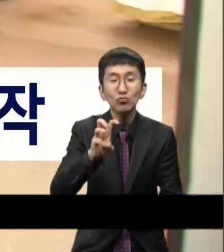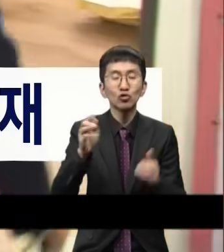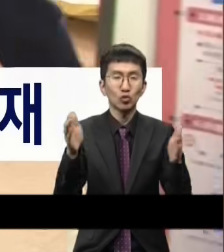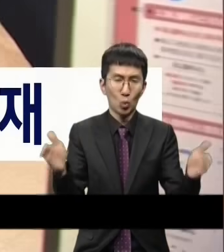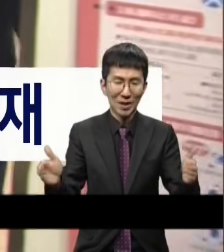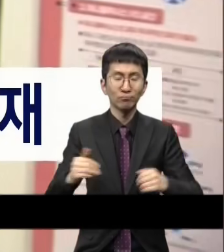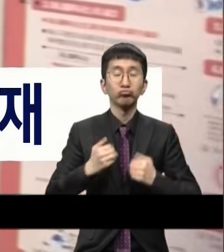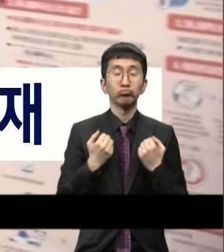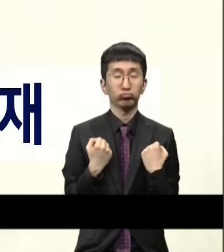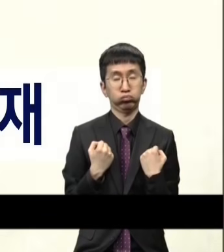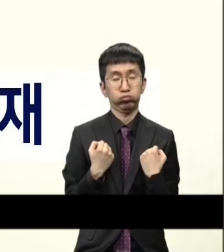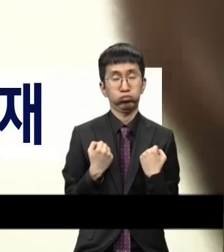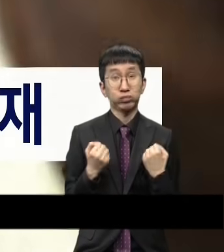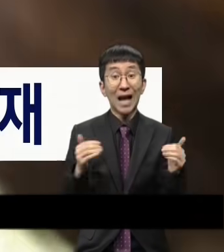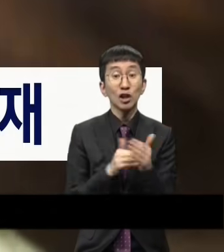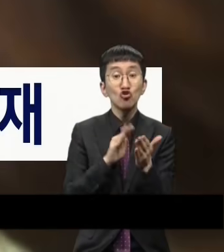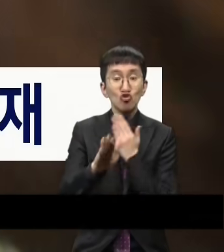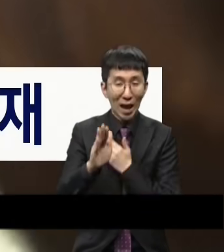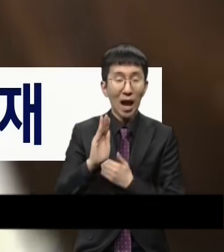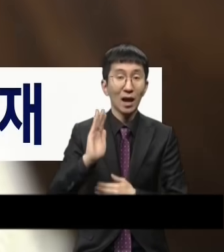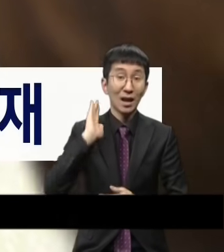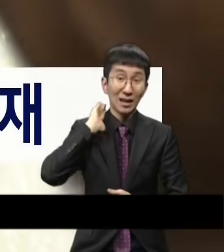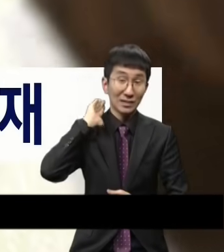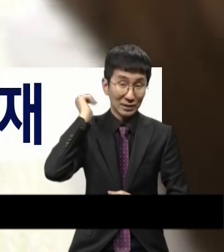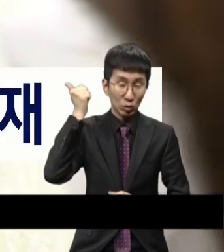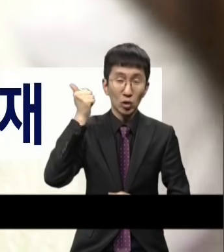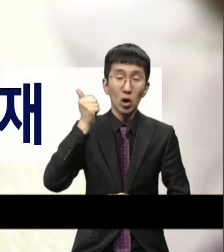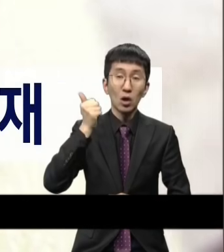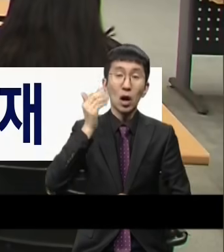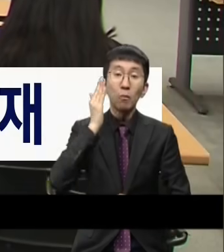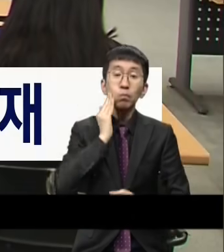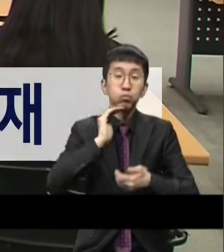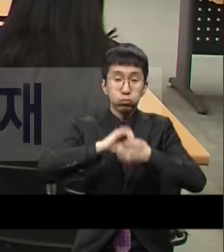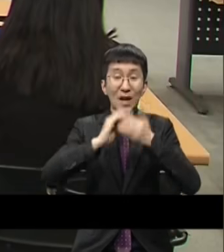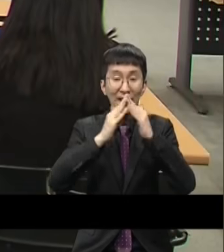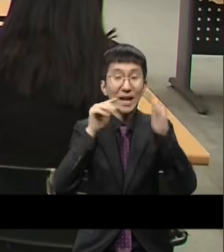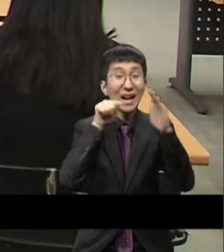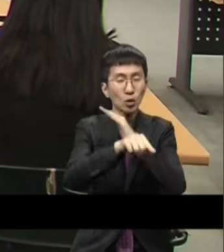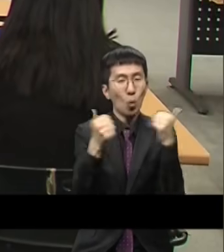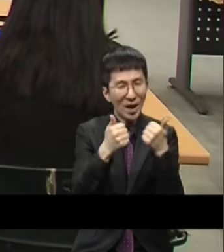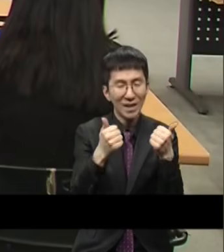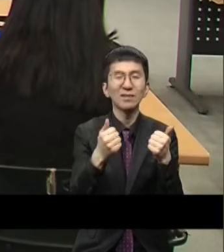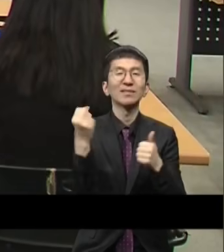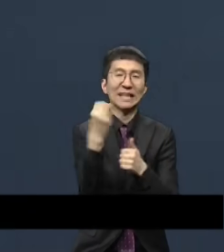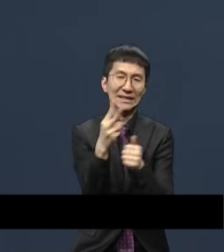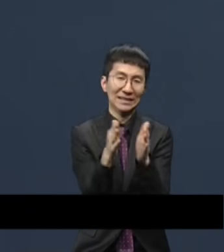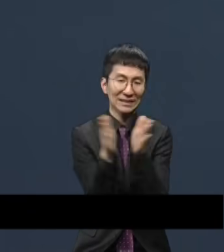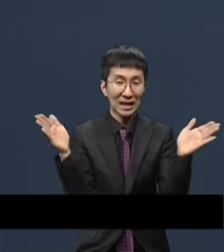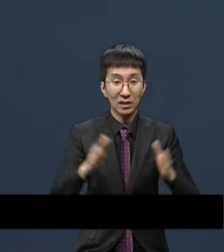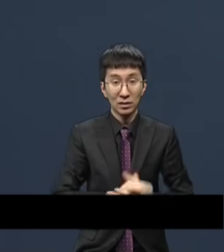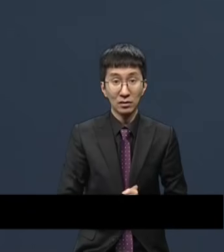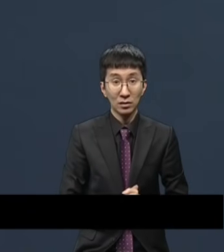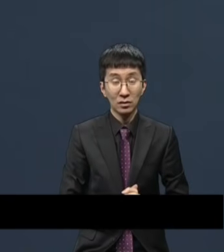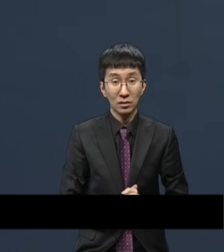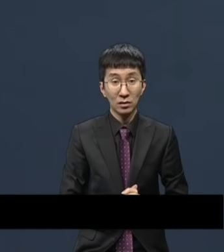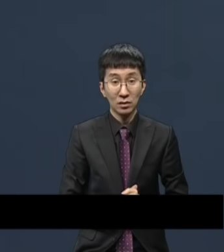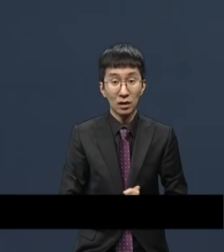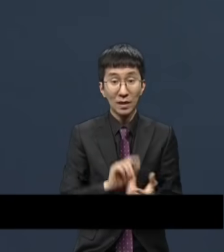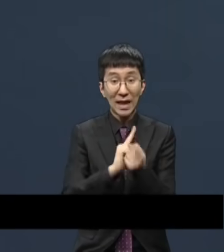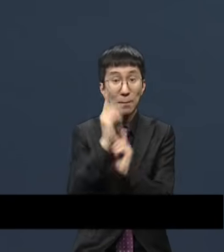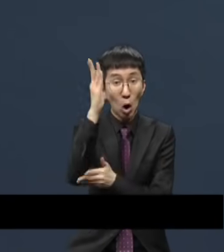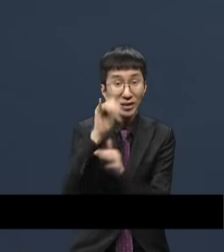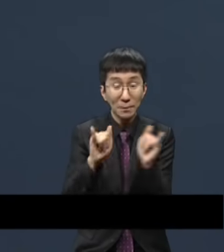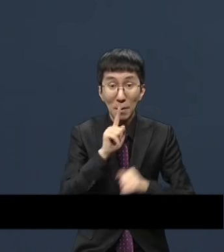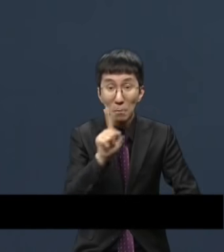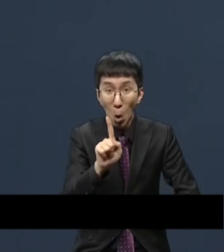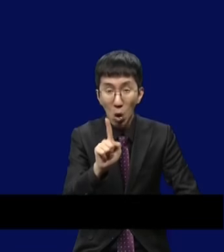뒤 문 대통령은 청와대로 복귀해 회의를 주재했습니다. 강민석 청와대 대변인은 문 대통령은 접종 후